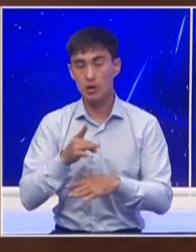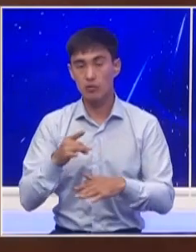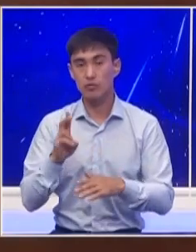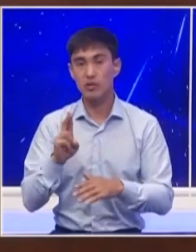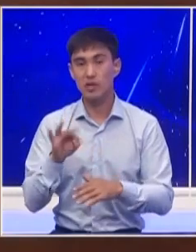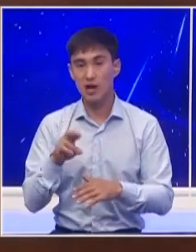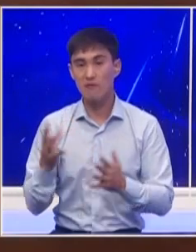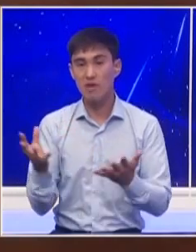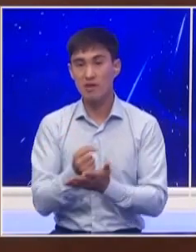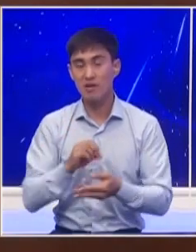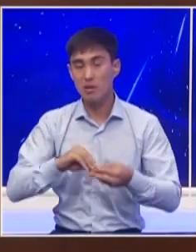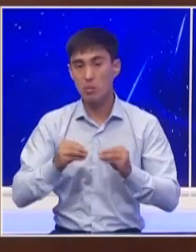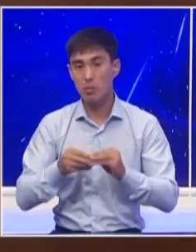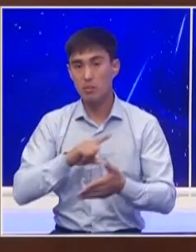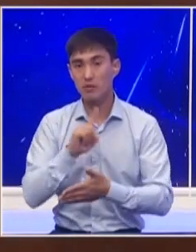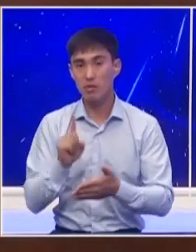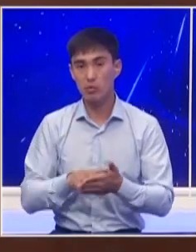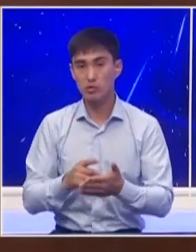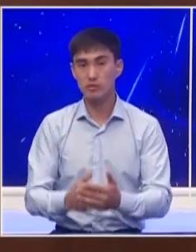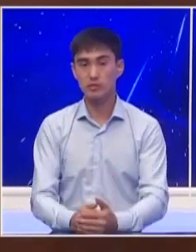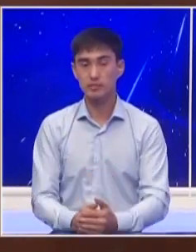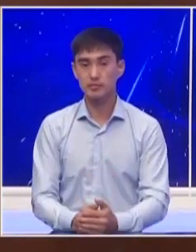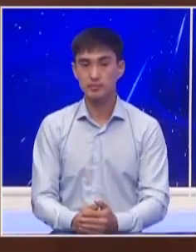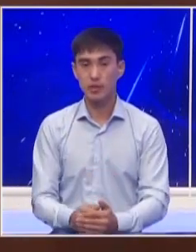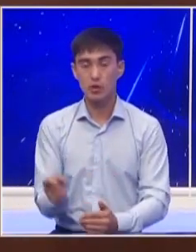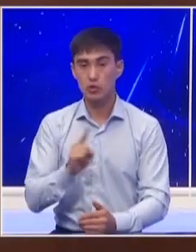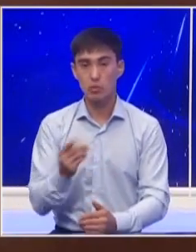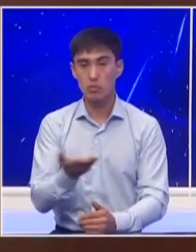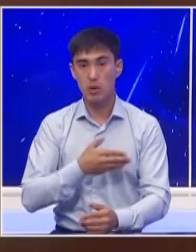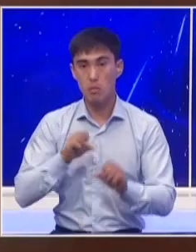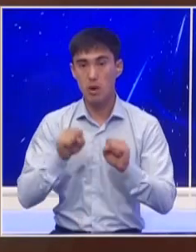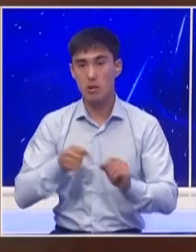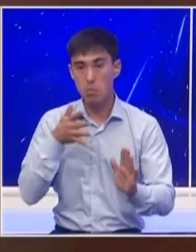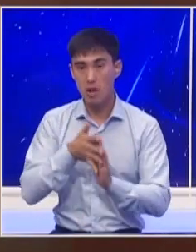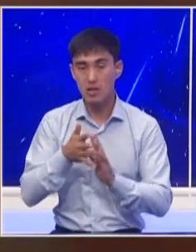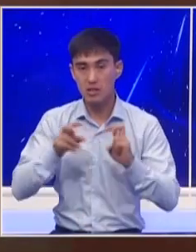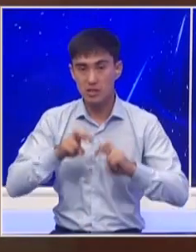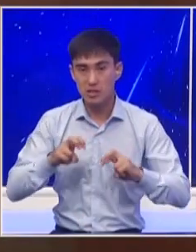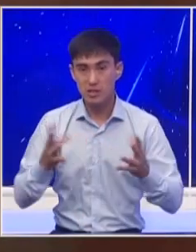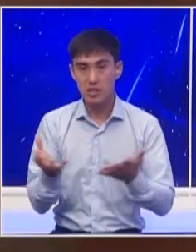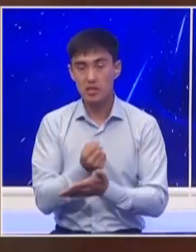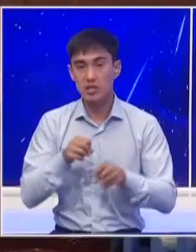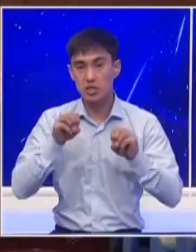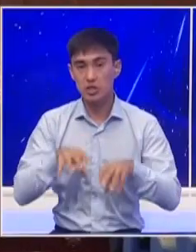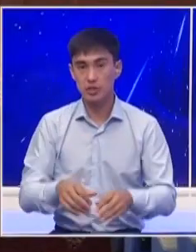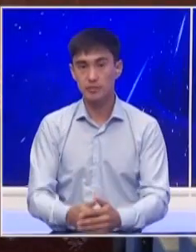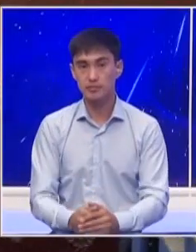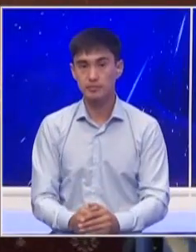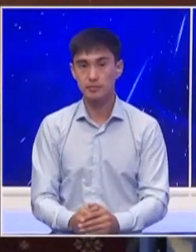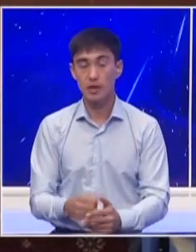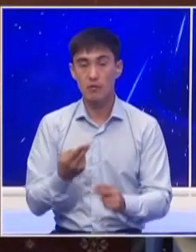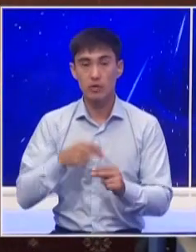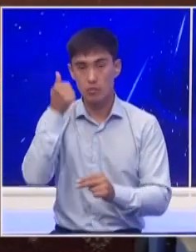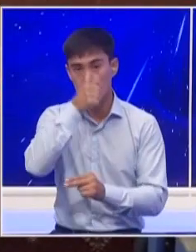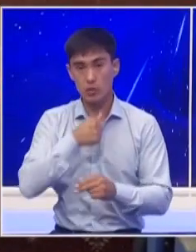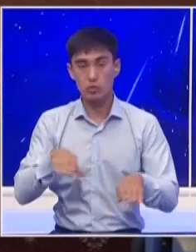для выявления проблемных вопросов населения, чтобы мы могли проанализировать и найти пути решения. В этом